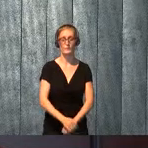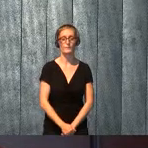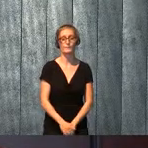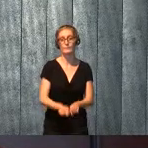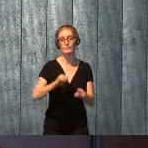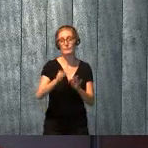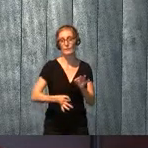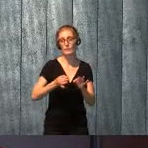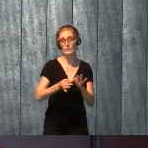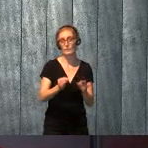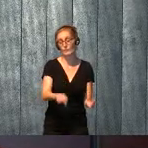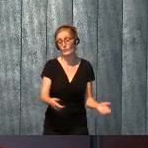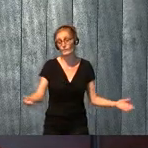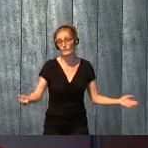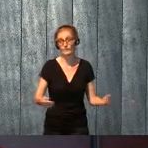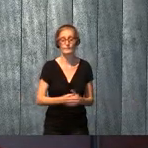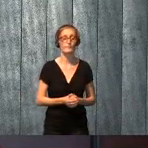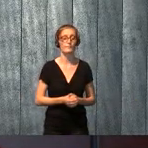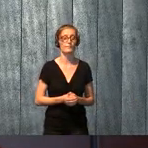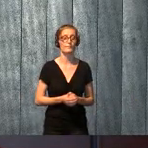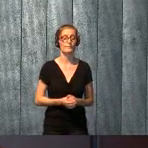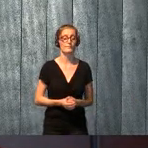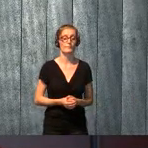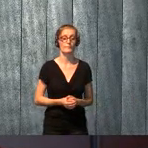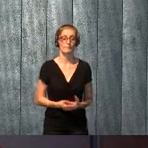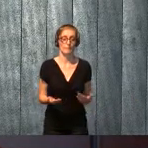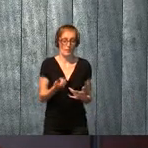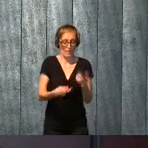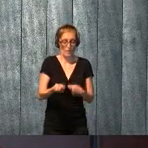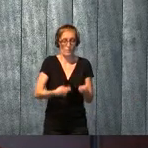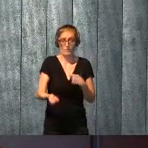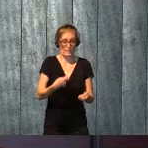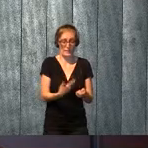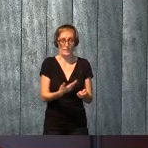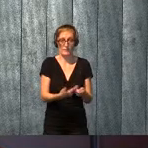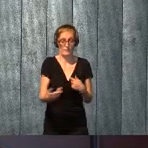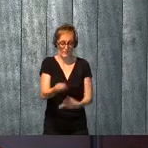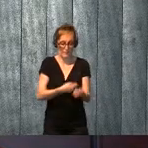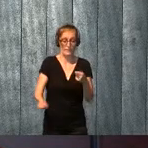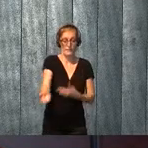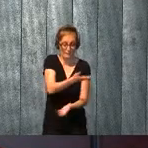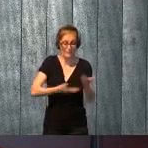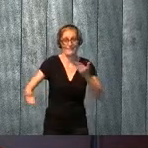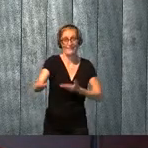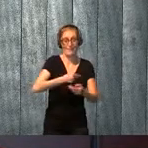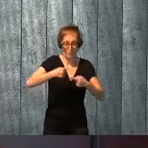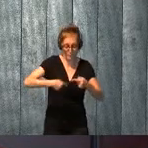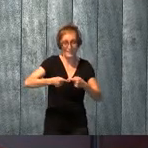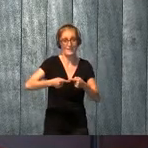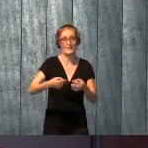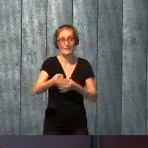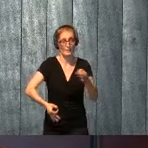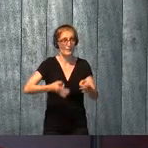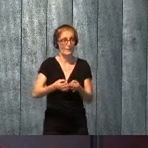recycler. Recycler. Nous sommes dans une économie qui doit devenir de plus en plus circulaire. Voilà à quoi ressemblera la ville de